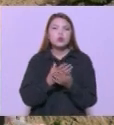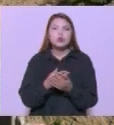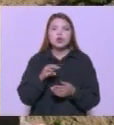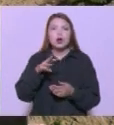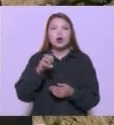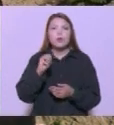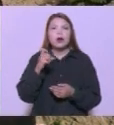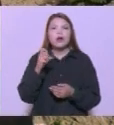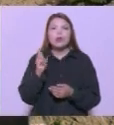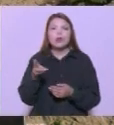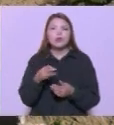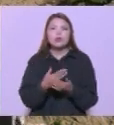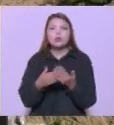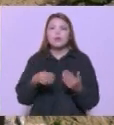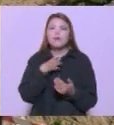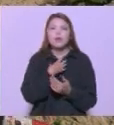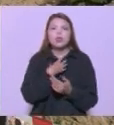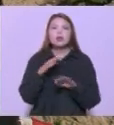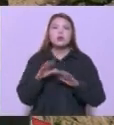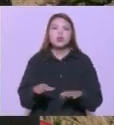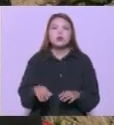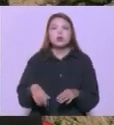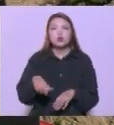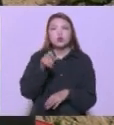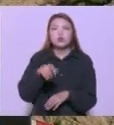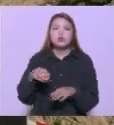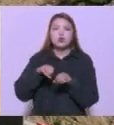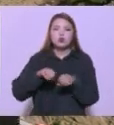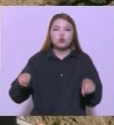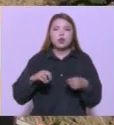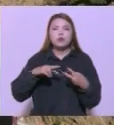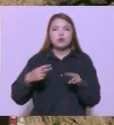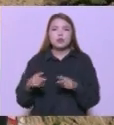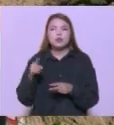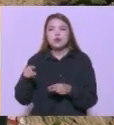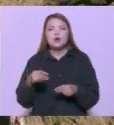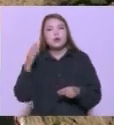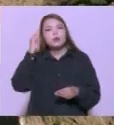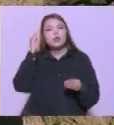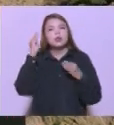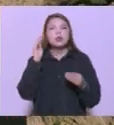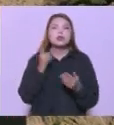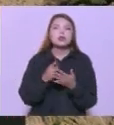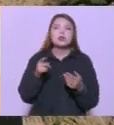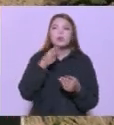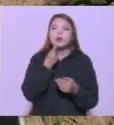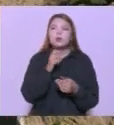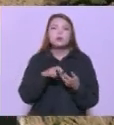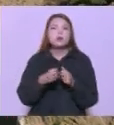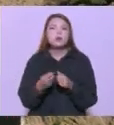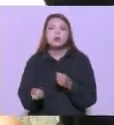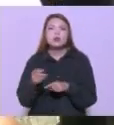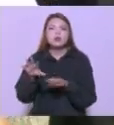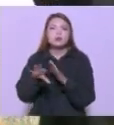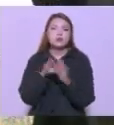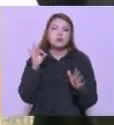МАЭК-тің жылу құбырлары, магистралық құбырлары ғой, солардың инициативасы негізінде, солардың ұсыныстарымен осы ақаулар ең көп жерлерде болған жерлерді таңдап